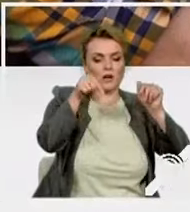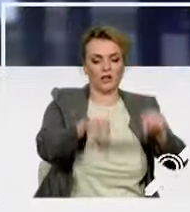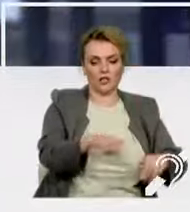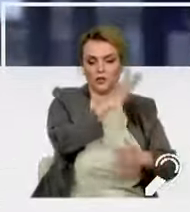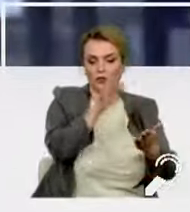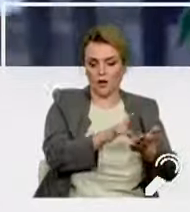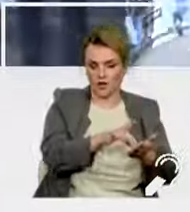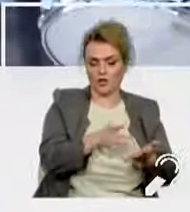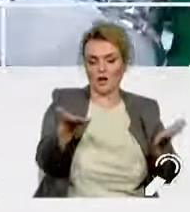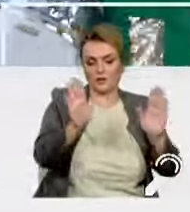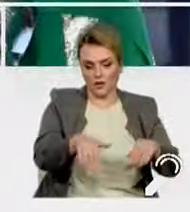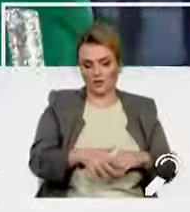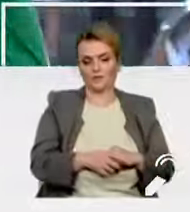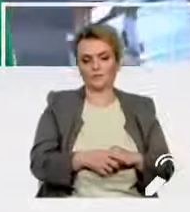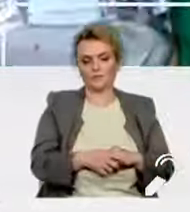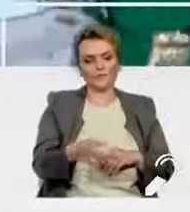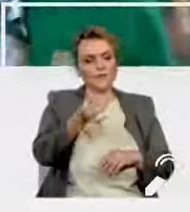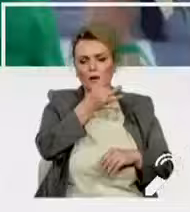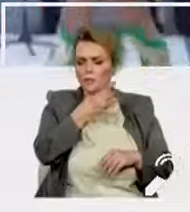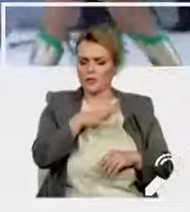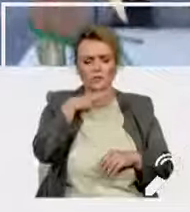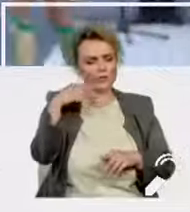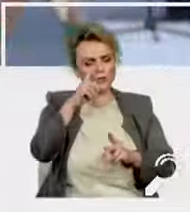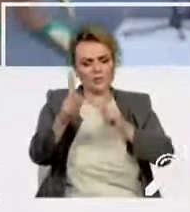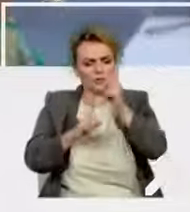infrastructură și îmi place că s-a făcut și în